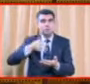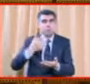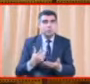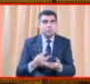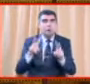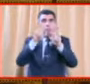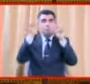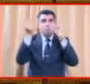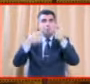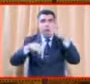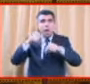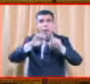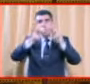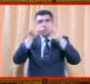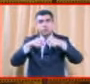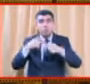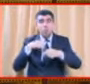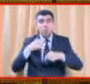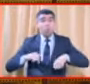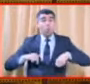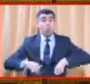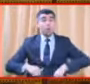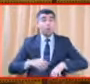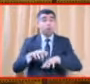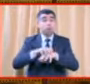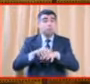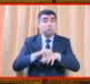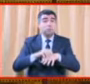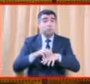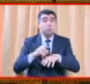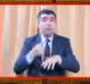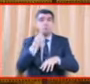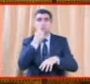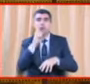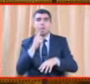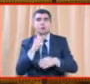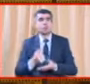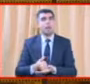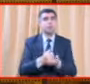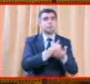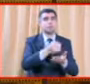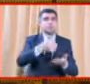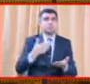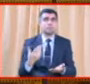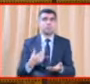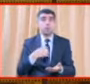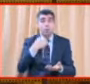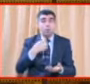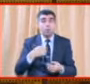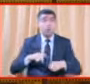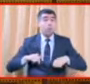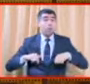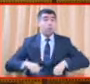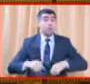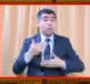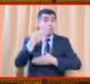البلانات ديالهم. واليوم الداخليه راه ما بقى تعطينا ملك الدوله. لهذا راه هذاك الشيء اللي تسلط